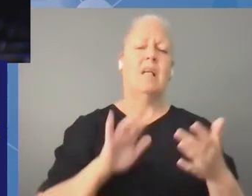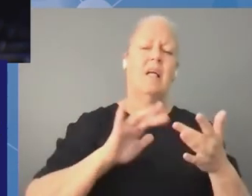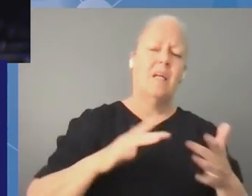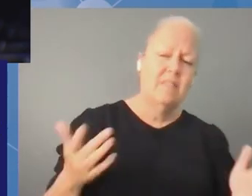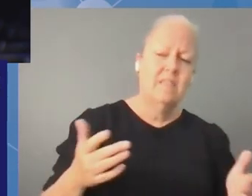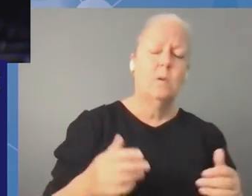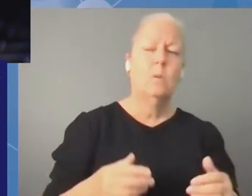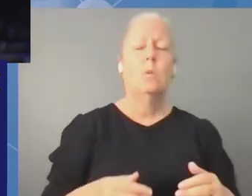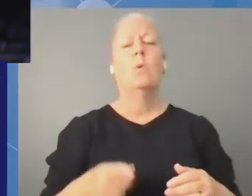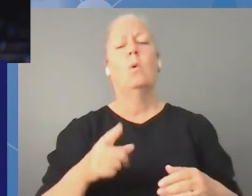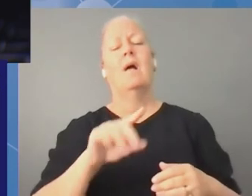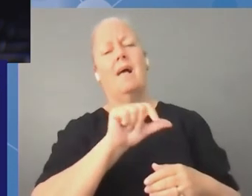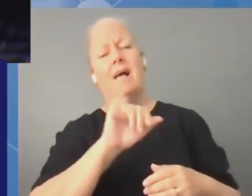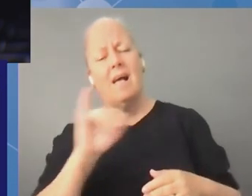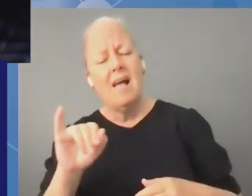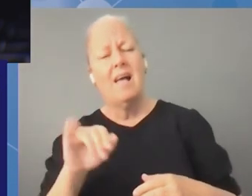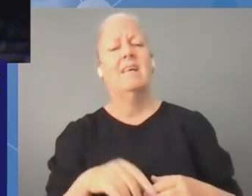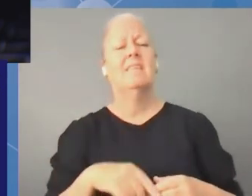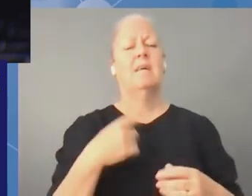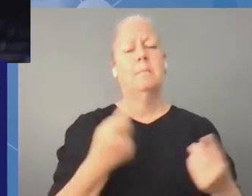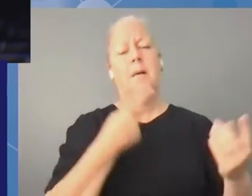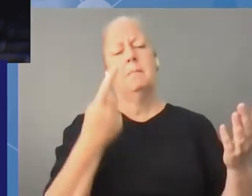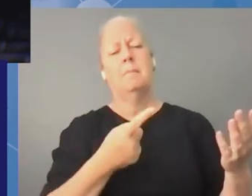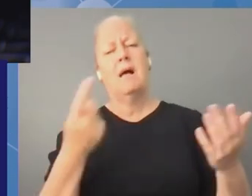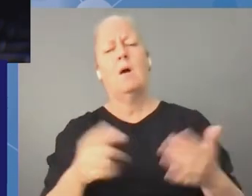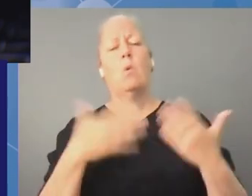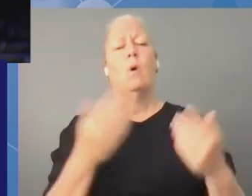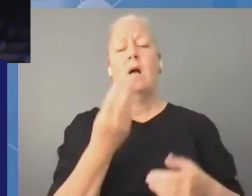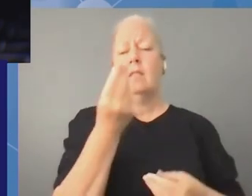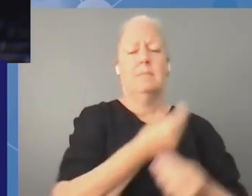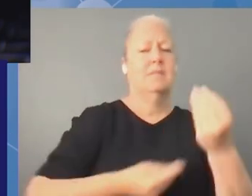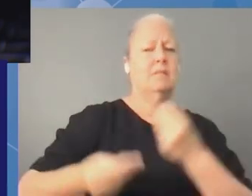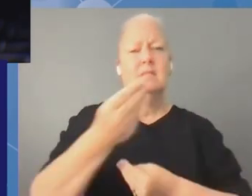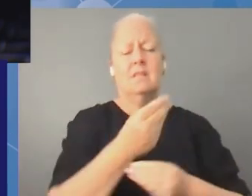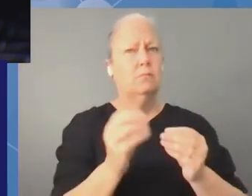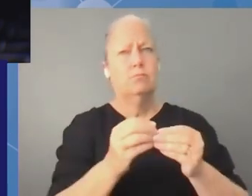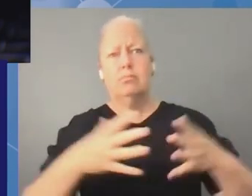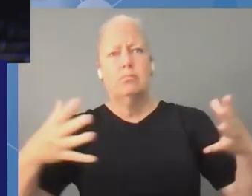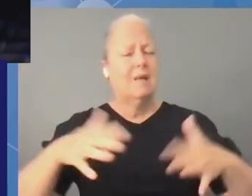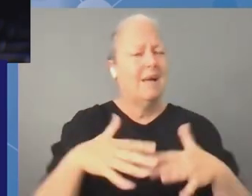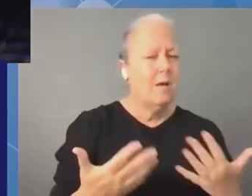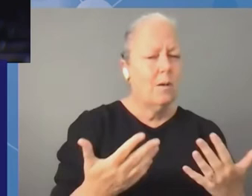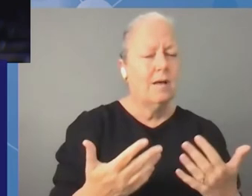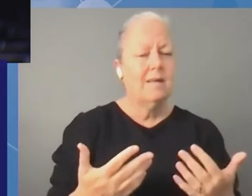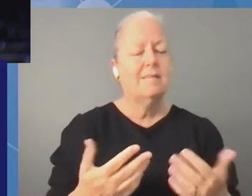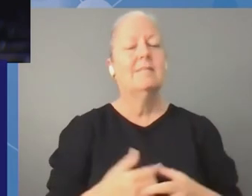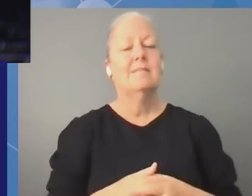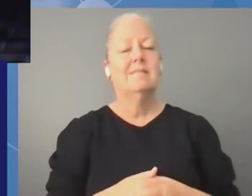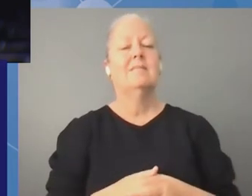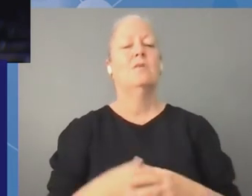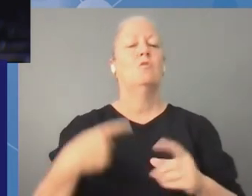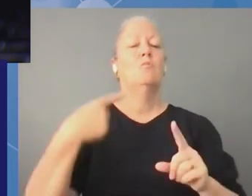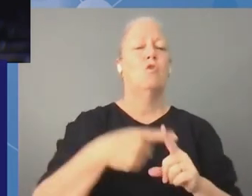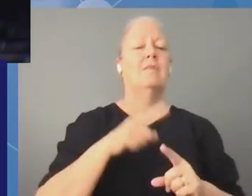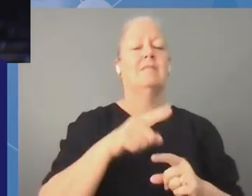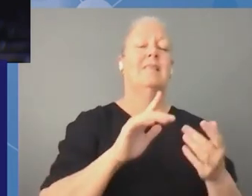以看到的这个北部和南部的很大的一个差距，无论是人工智能还是